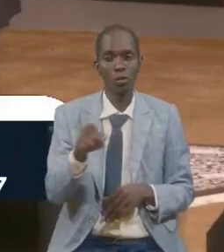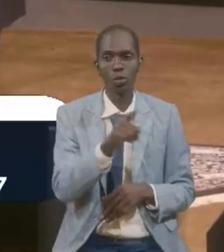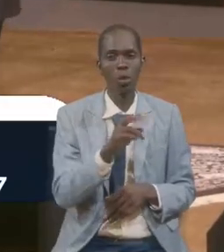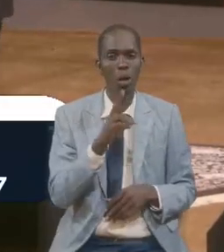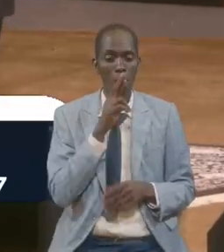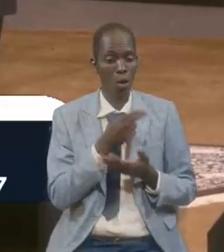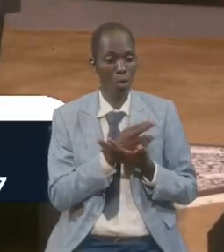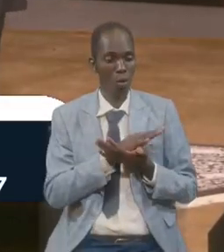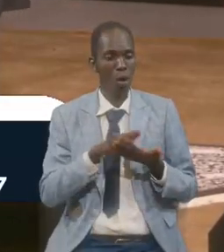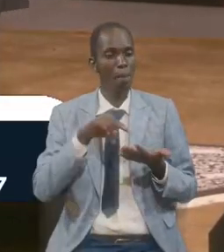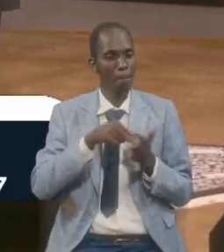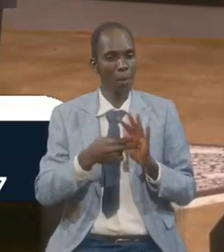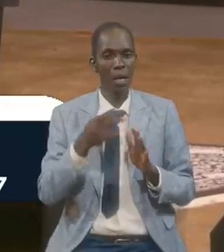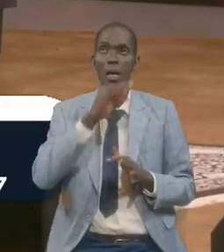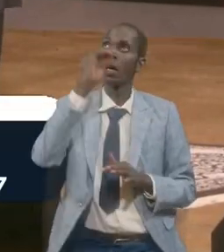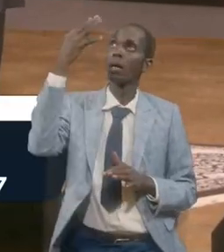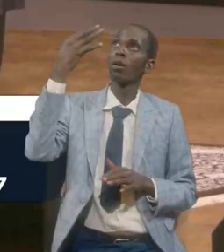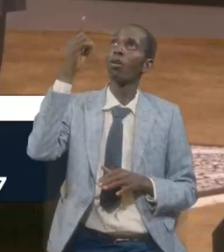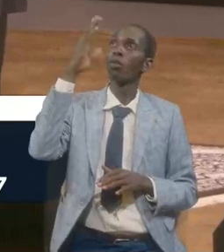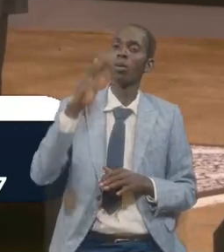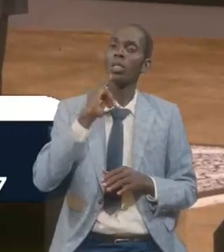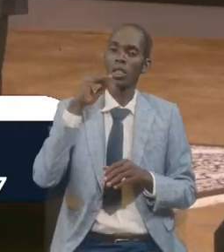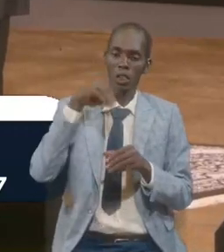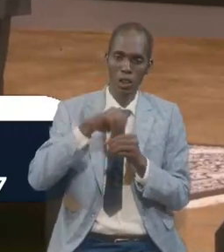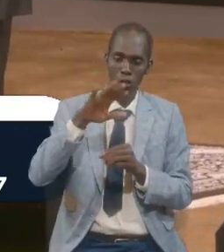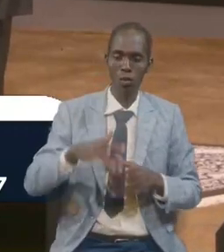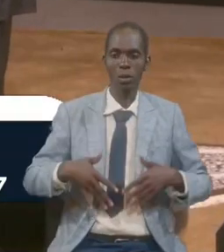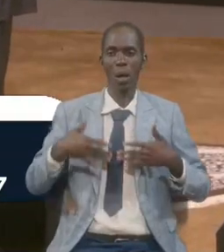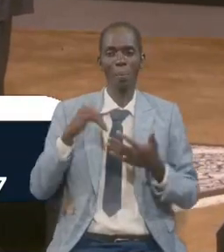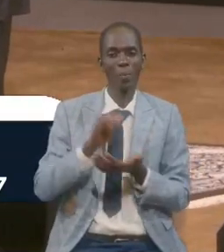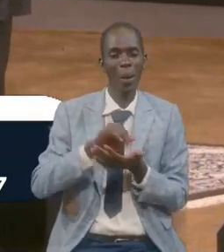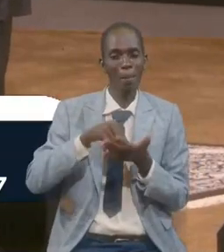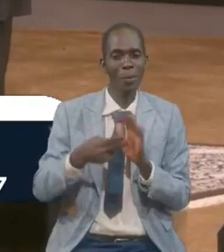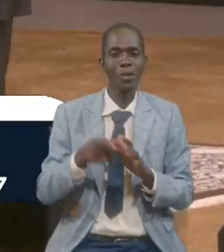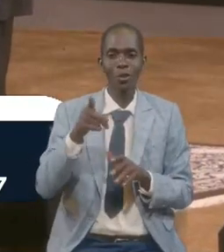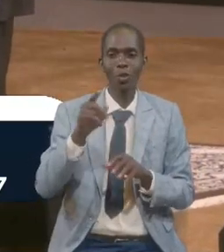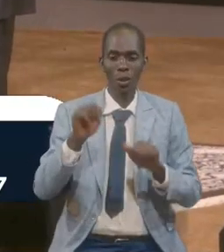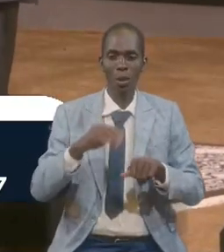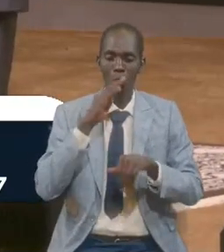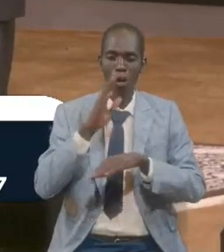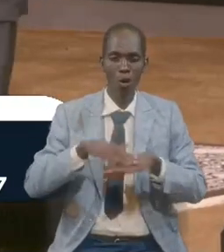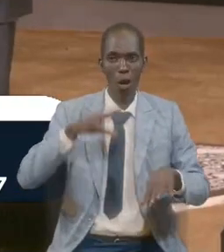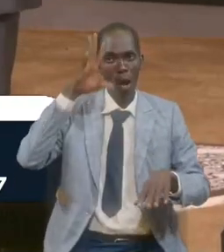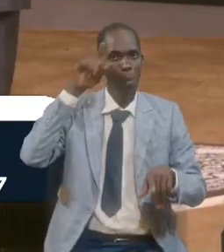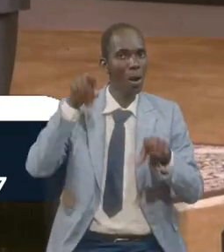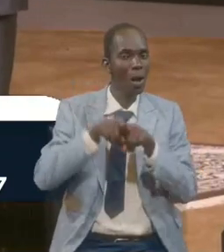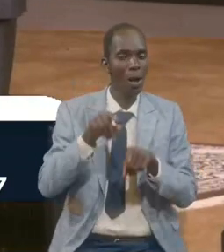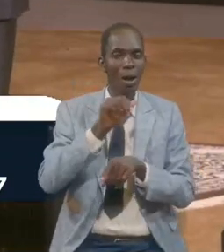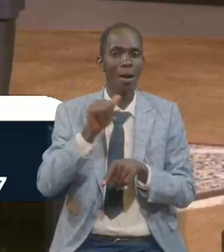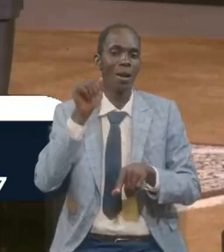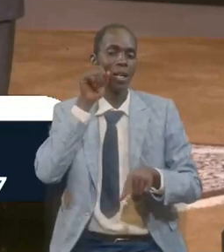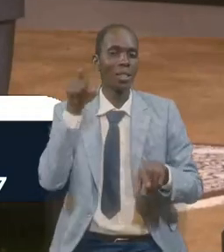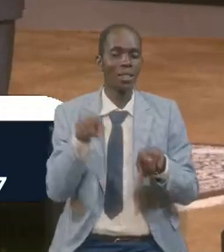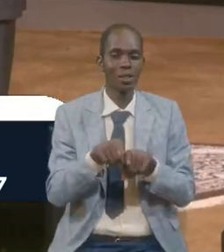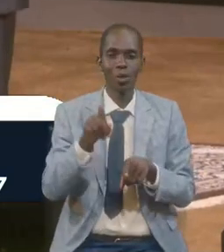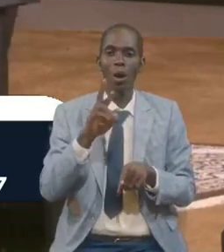pieux, ça veut dire que la grâce de Dieu est dans votre vie. Cela veut dire que vous êtes frère, vous êtes soeur. Cela veut dire que